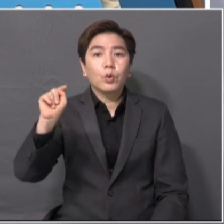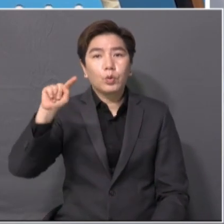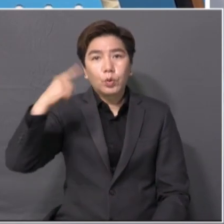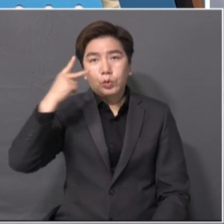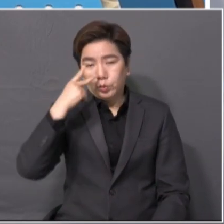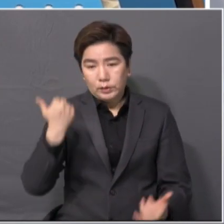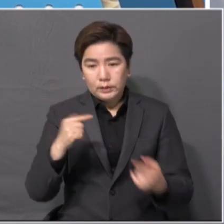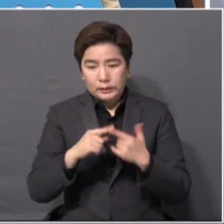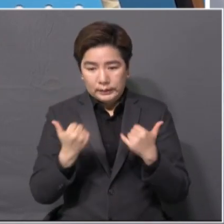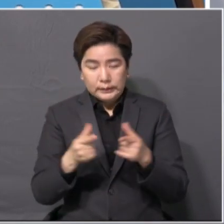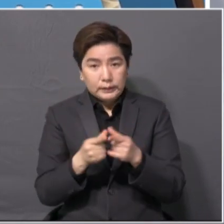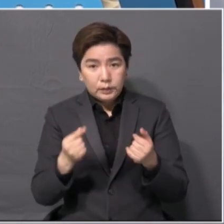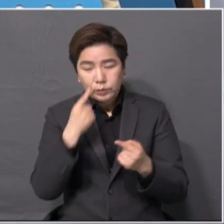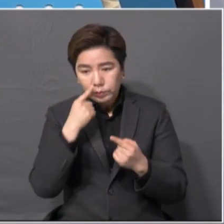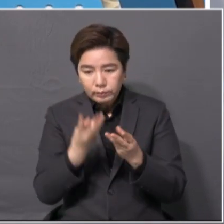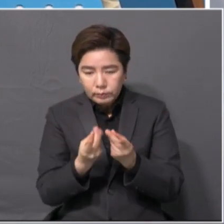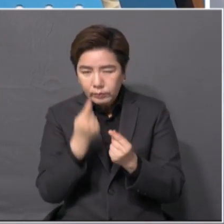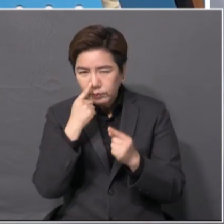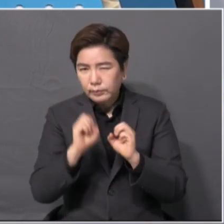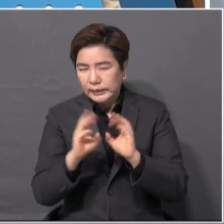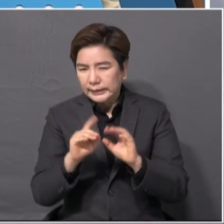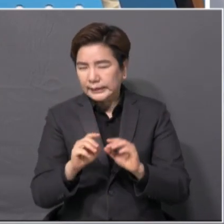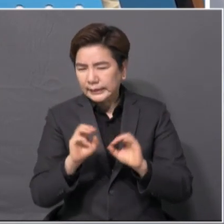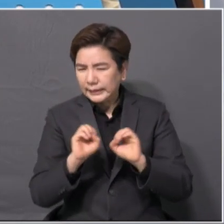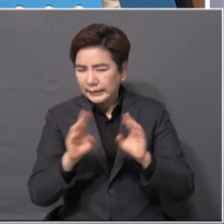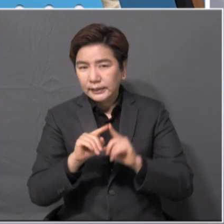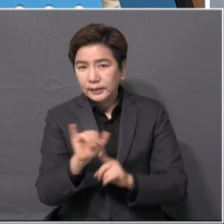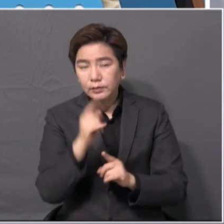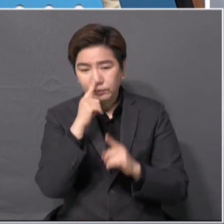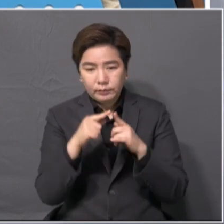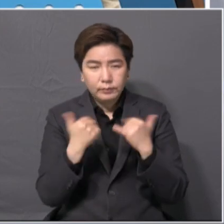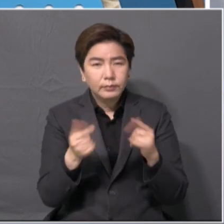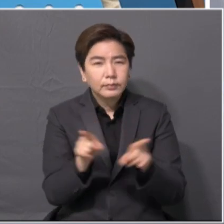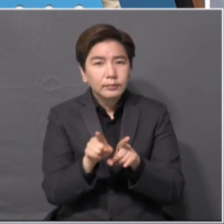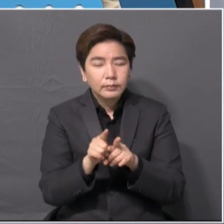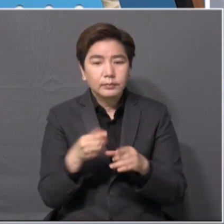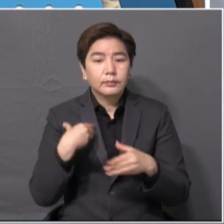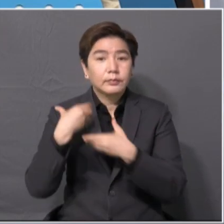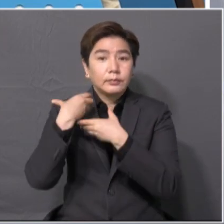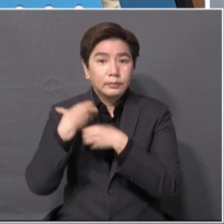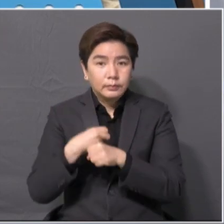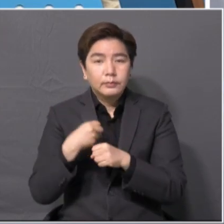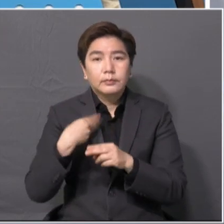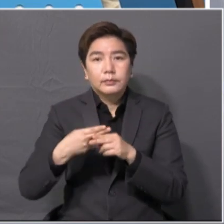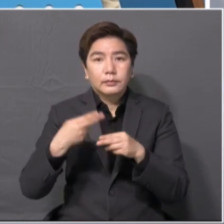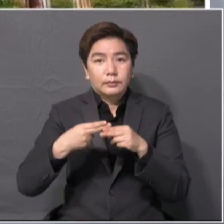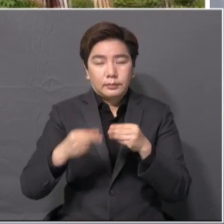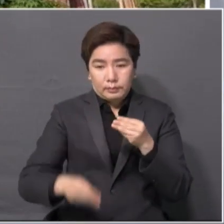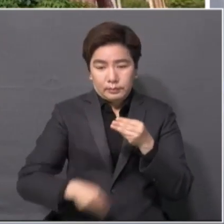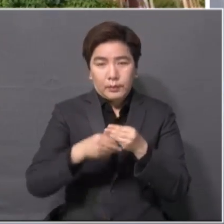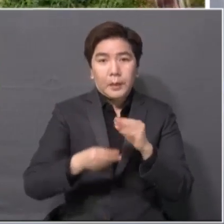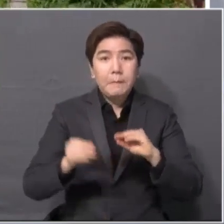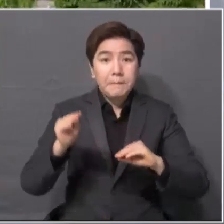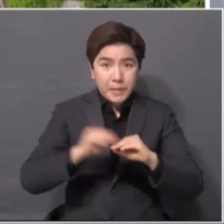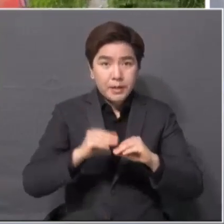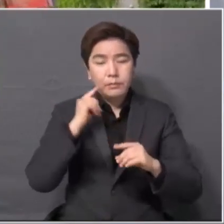เพราะว่าตอนนี้อาจจะมเรื่องของการตัเลขทอาๆไม่น่งอยู่เพราะวาร่าสุดเหมือนทางประชาที่ปัดจะได้ Party List เพิมมานะได้